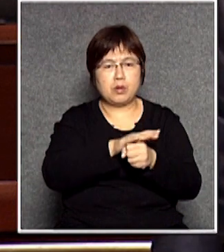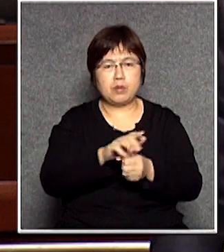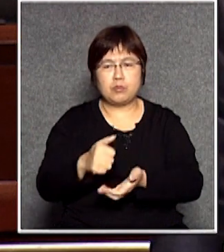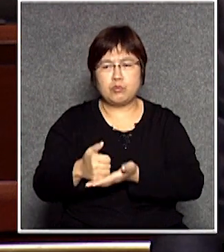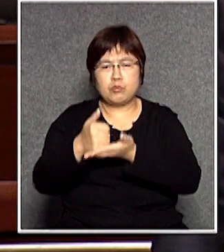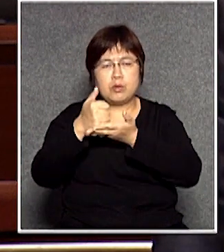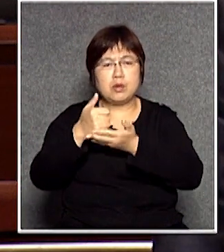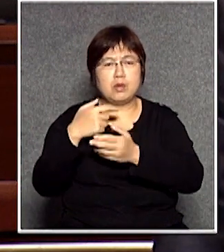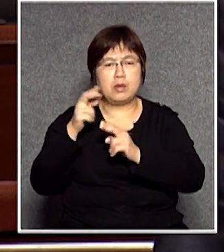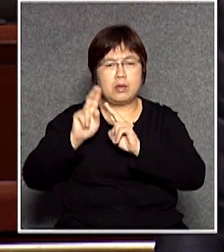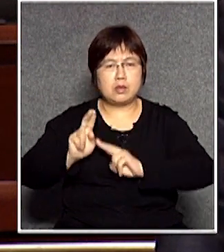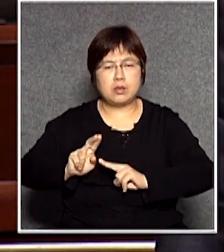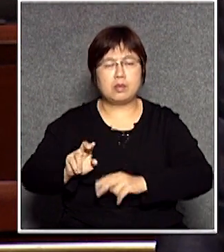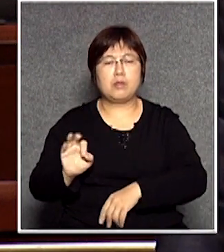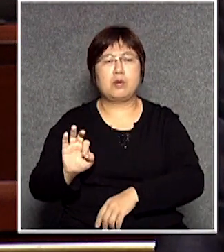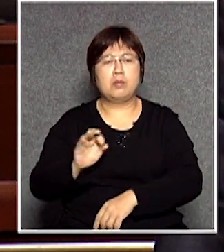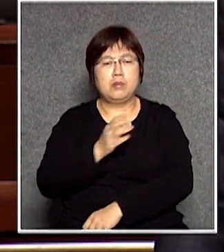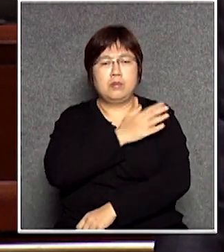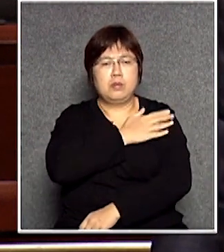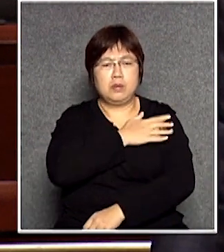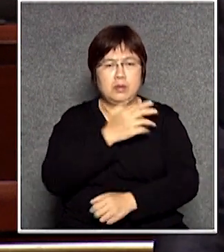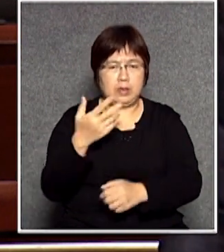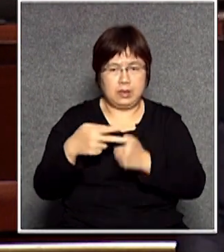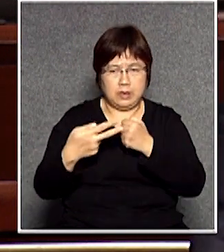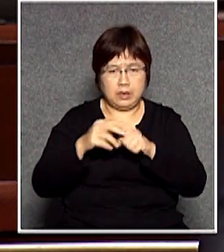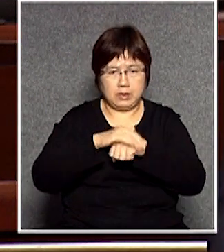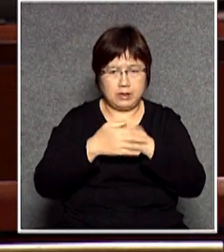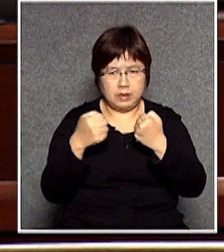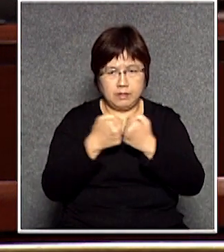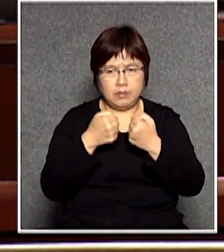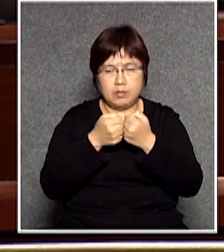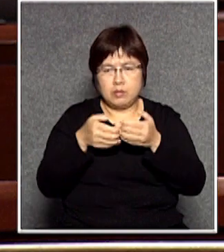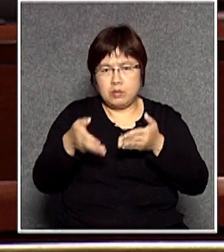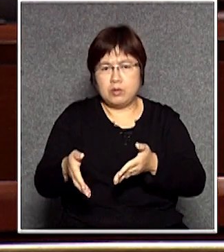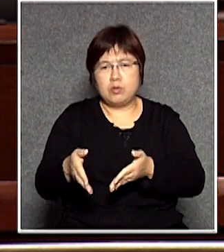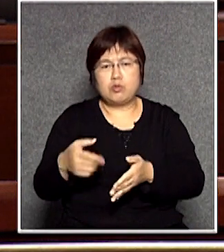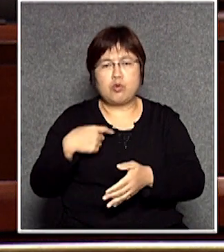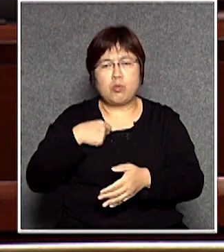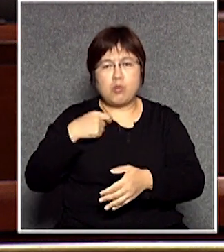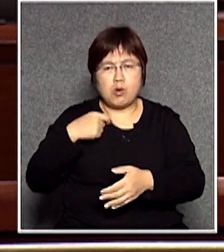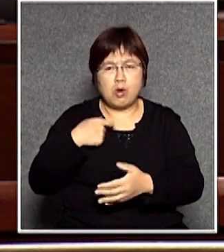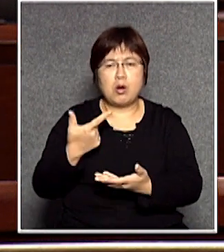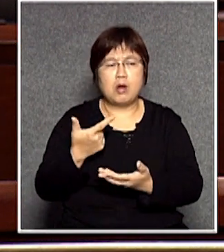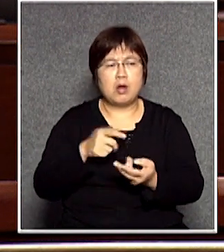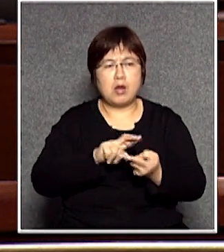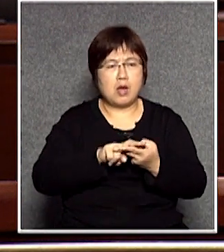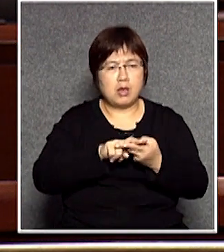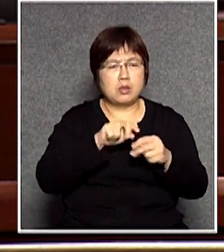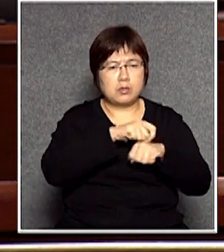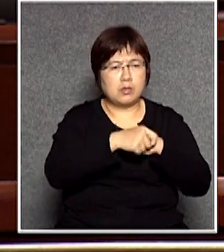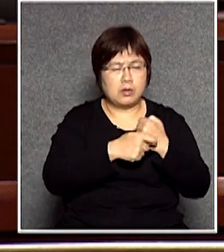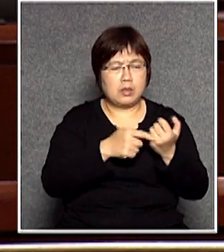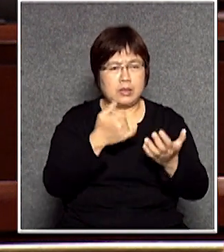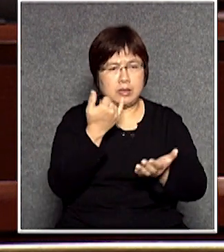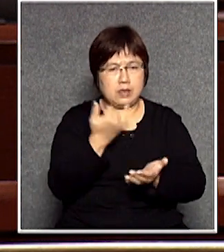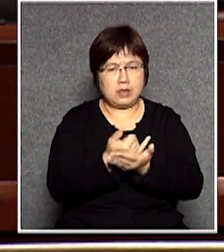史，沒有承認責任，沒有為二次世界大戰對中國和很多亞洲各國的人民的死難作